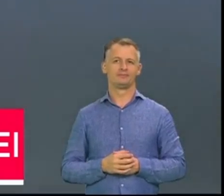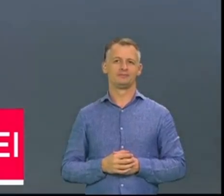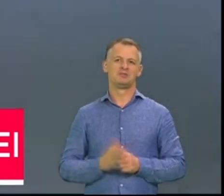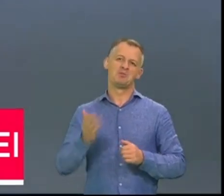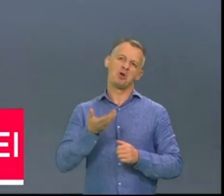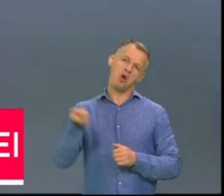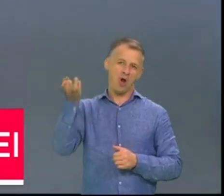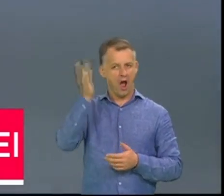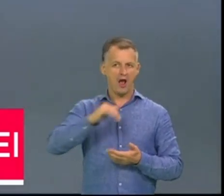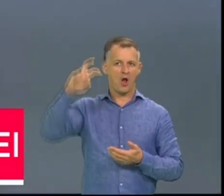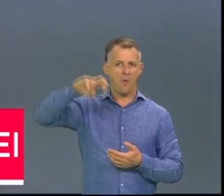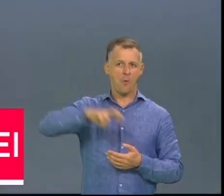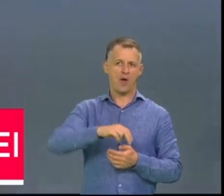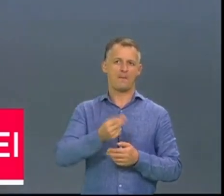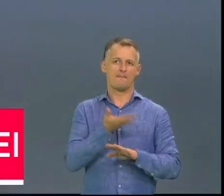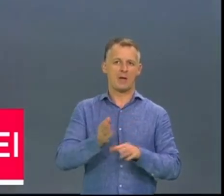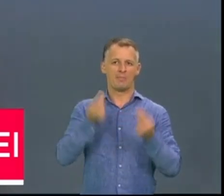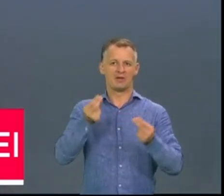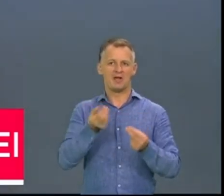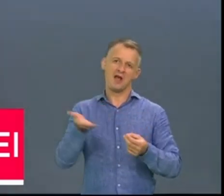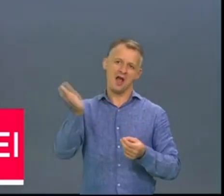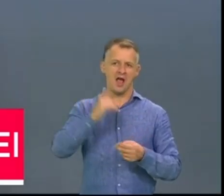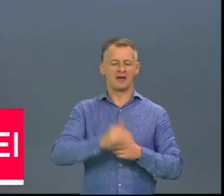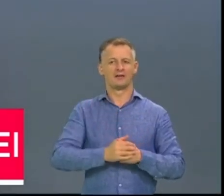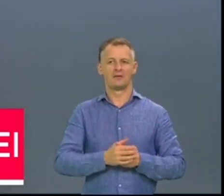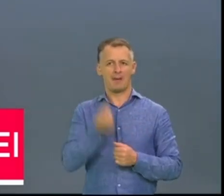Coboară mai bine! Haide că e mai bine așa!